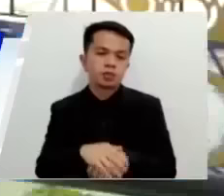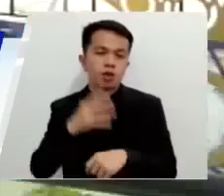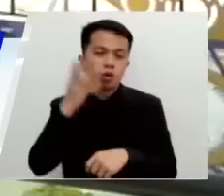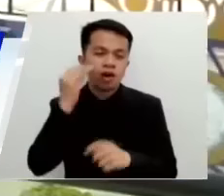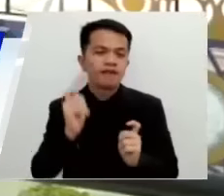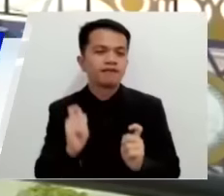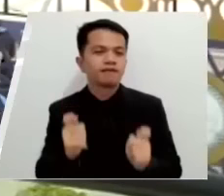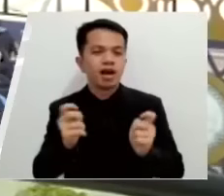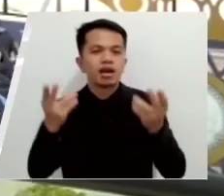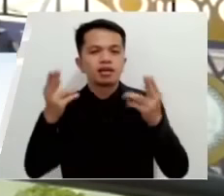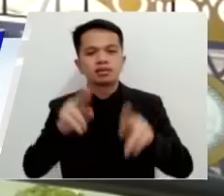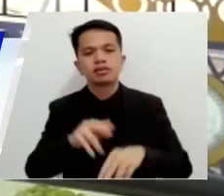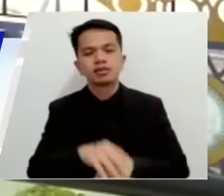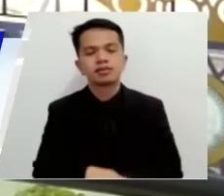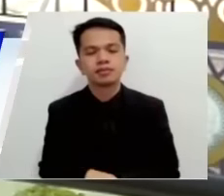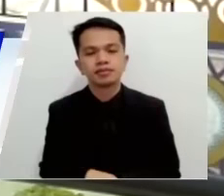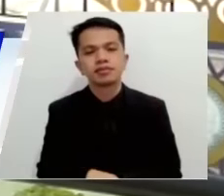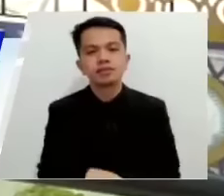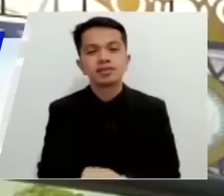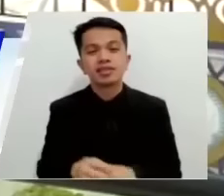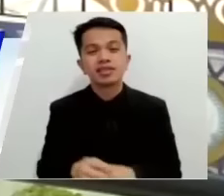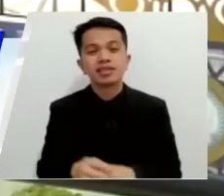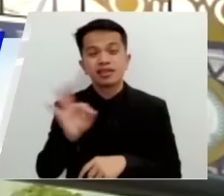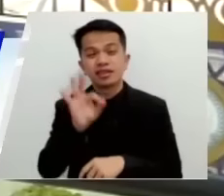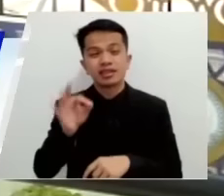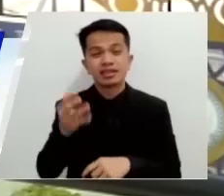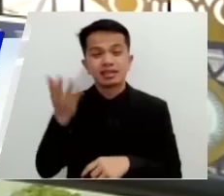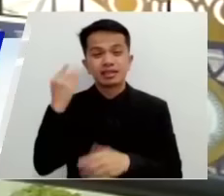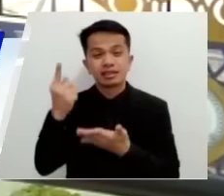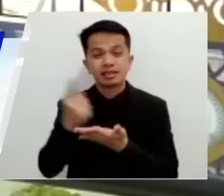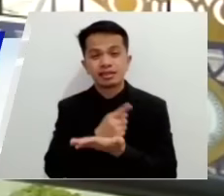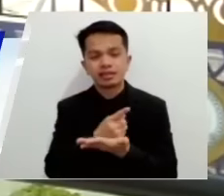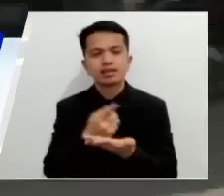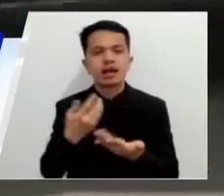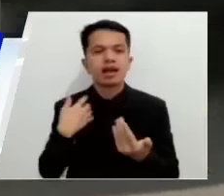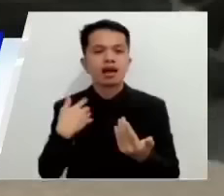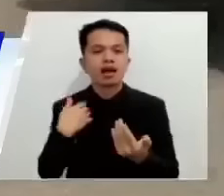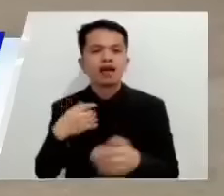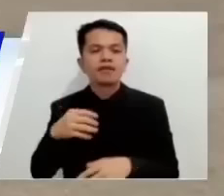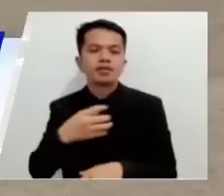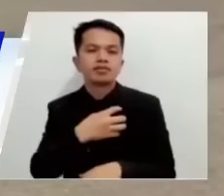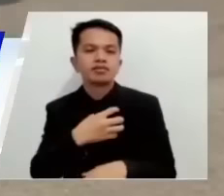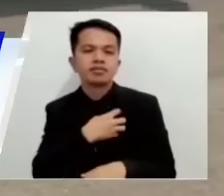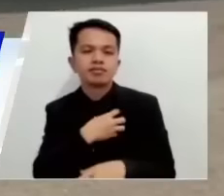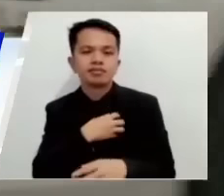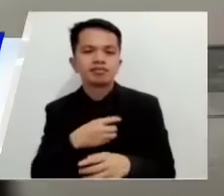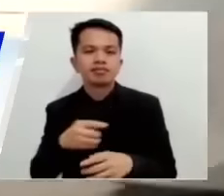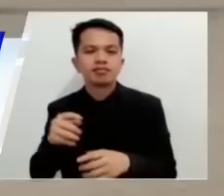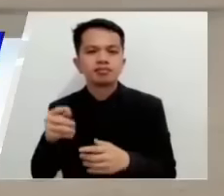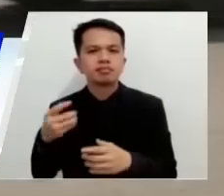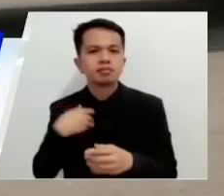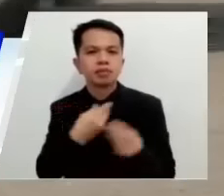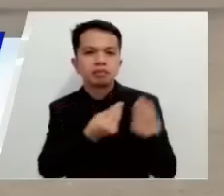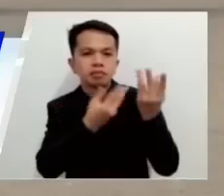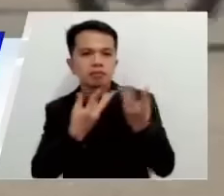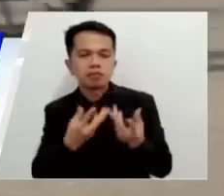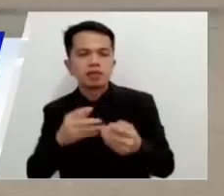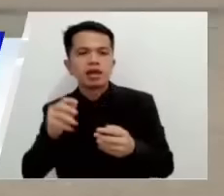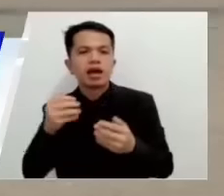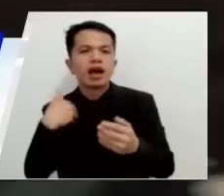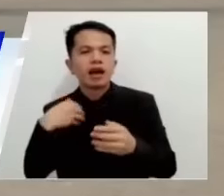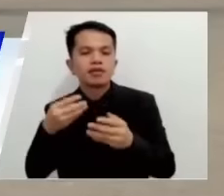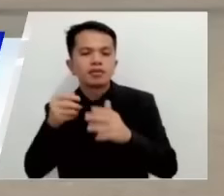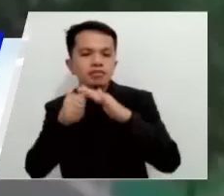pangyayari. Biyernes nung nakaraang linggo, nang makatanggap ang PNP ng tip na nagtatago sa loob ng ACQ College of Ministry si